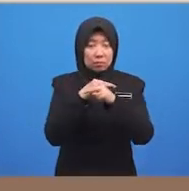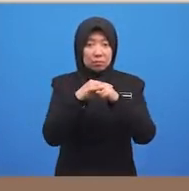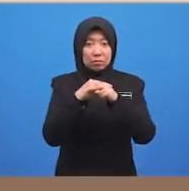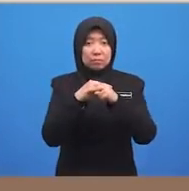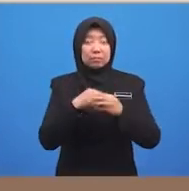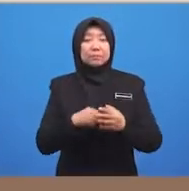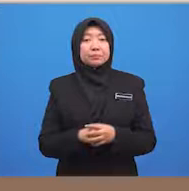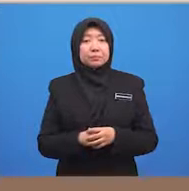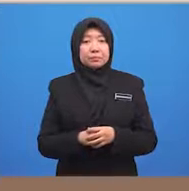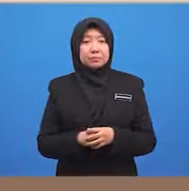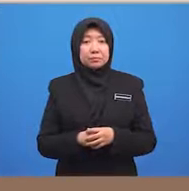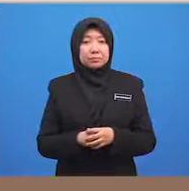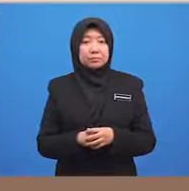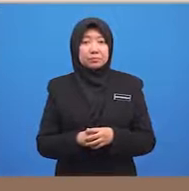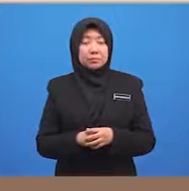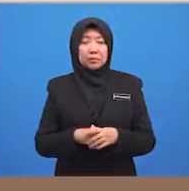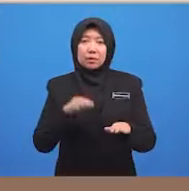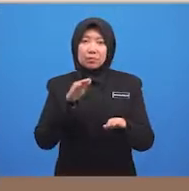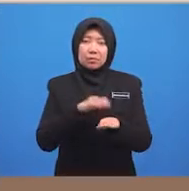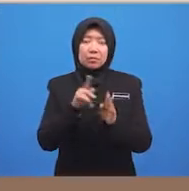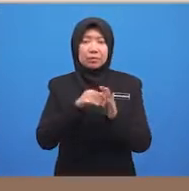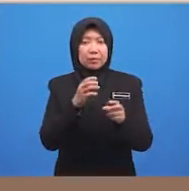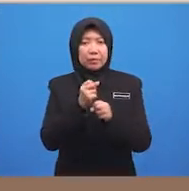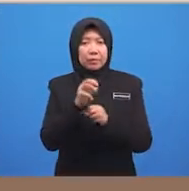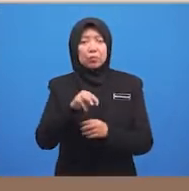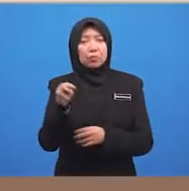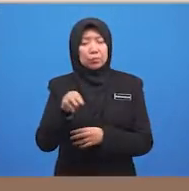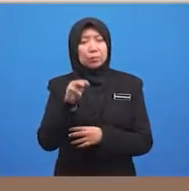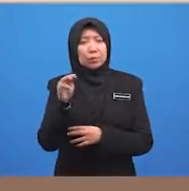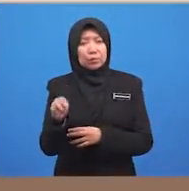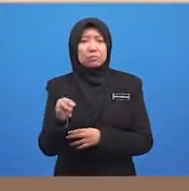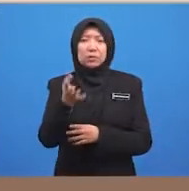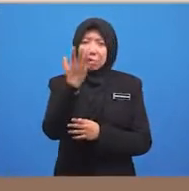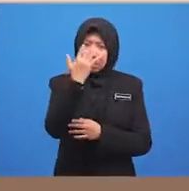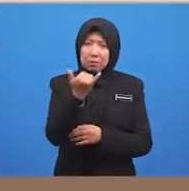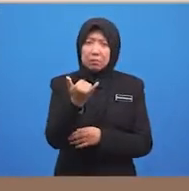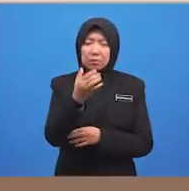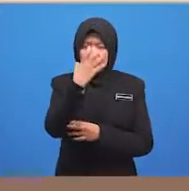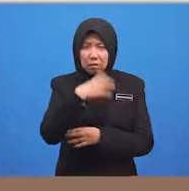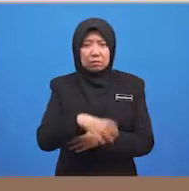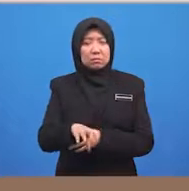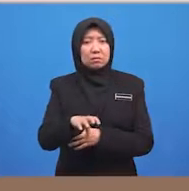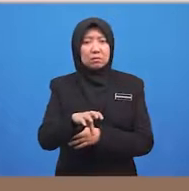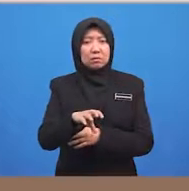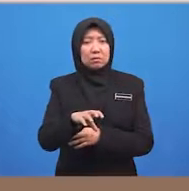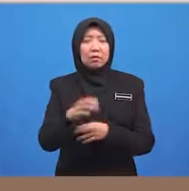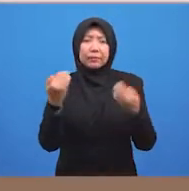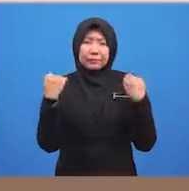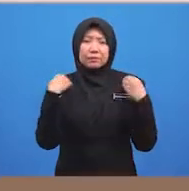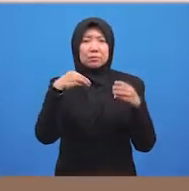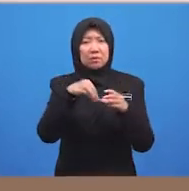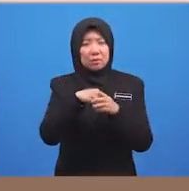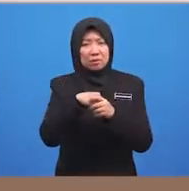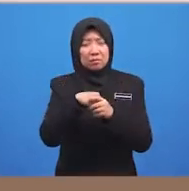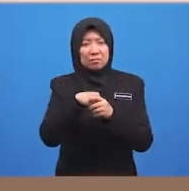Gerik Jeli. Pada pendapat murid-murid, mengapakah gajah-gajah tersebut berada dalam